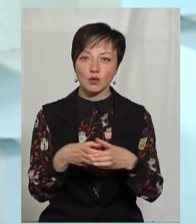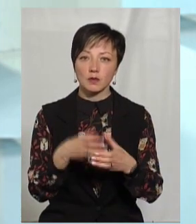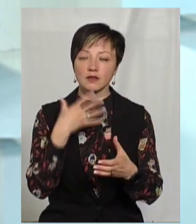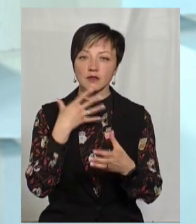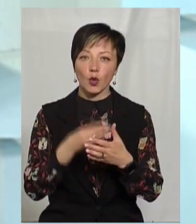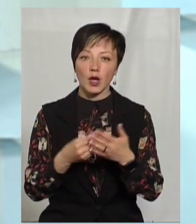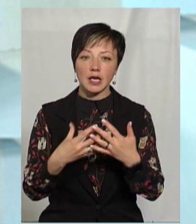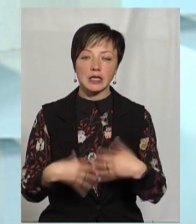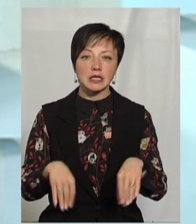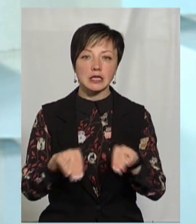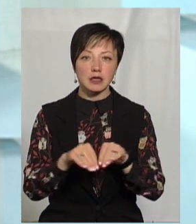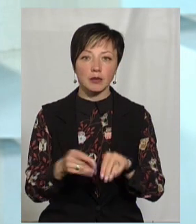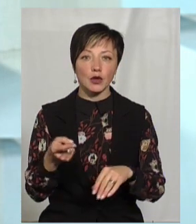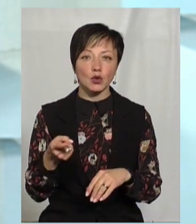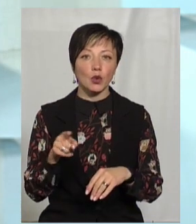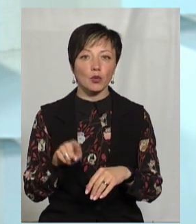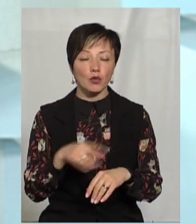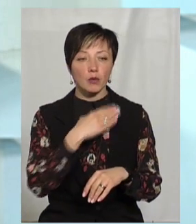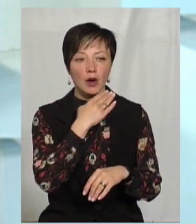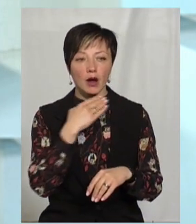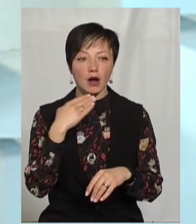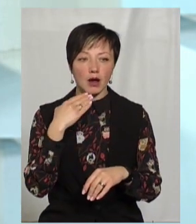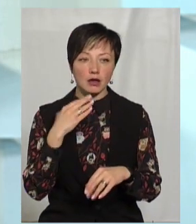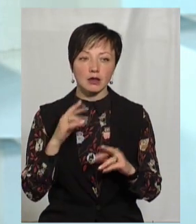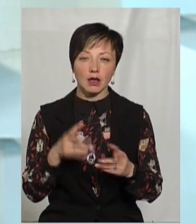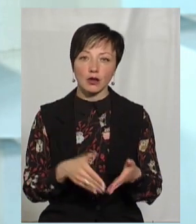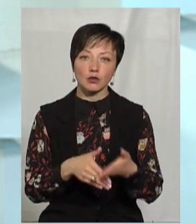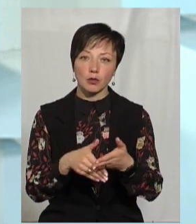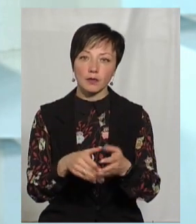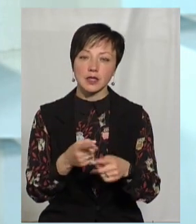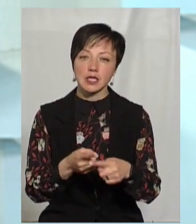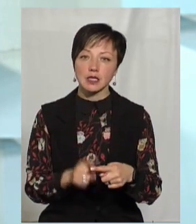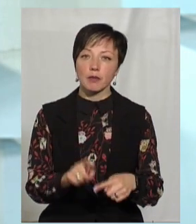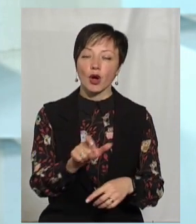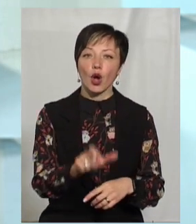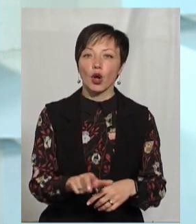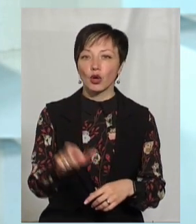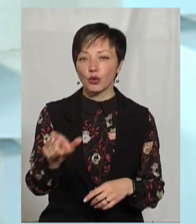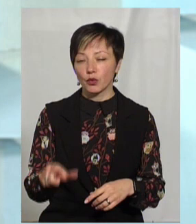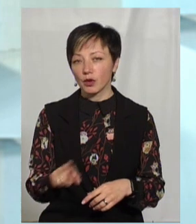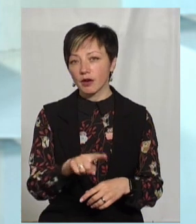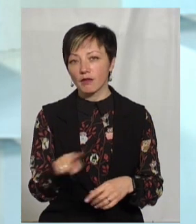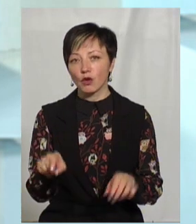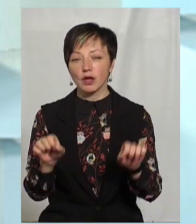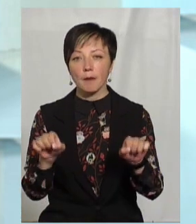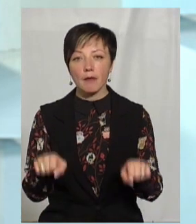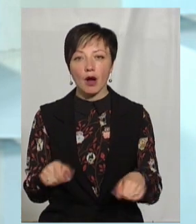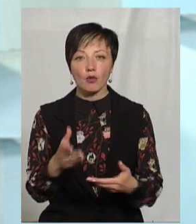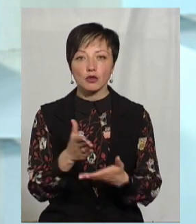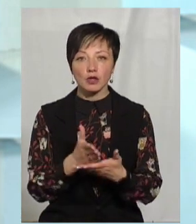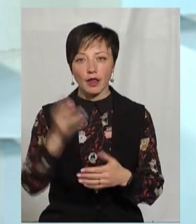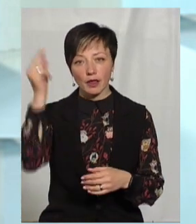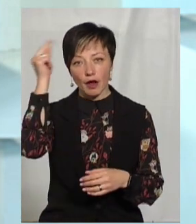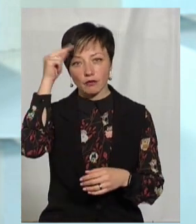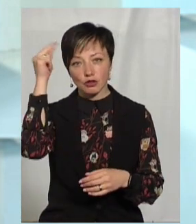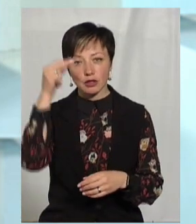сім'ї. Тому багато як ми допомагаємо цим людям. Вони мають можливість